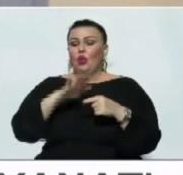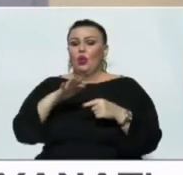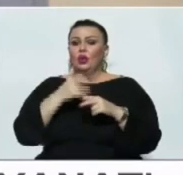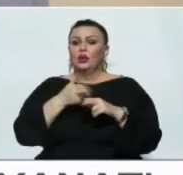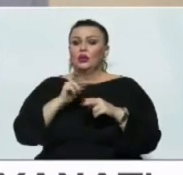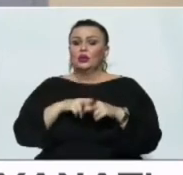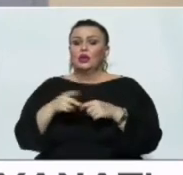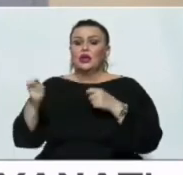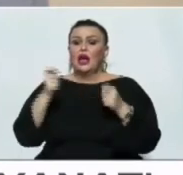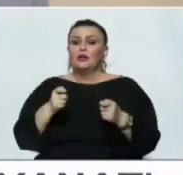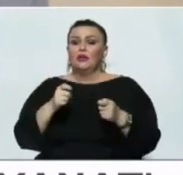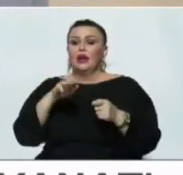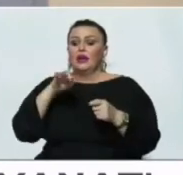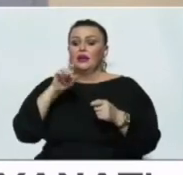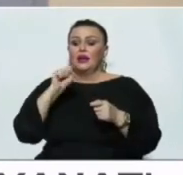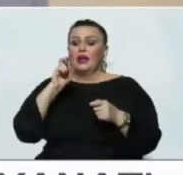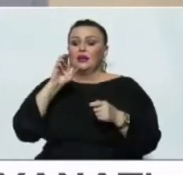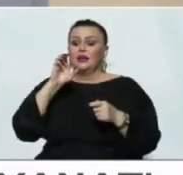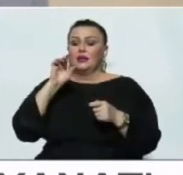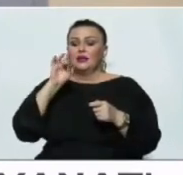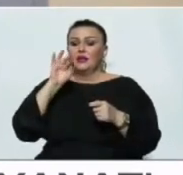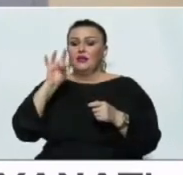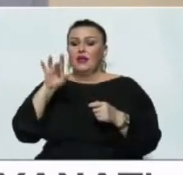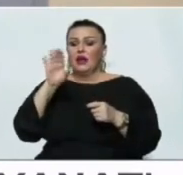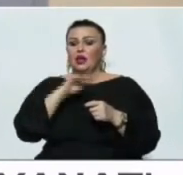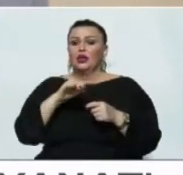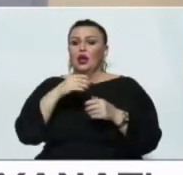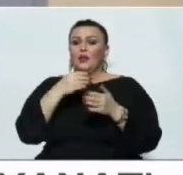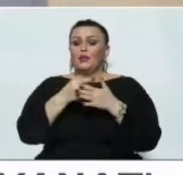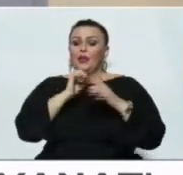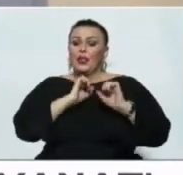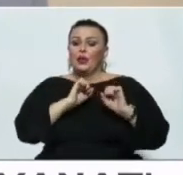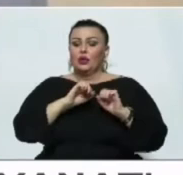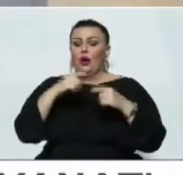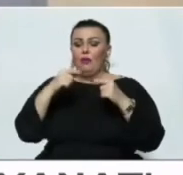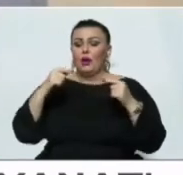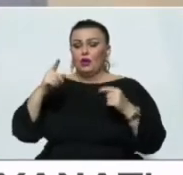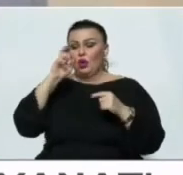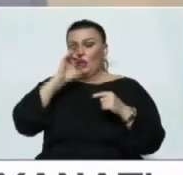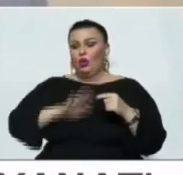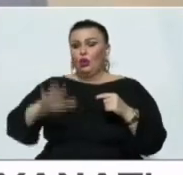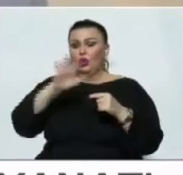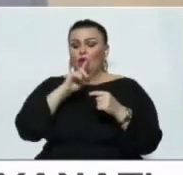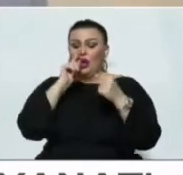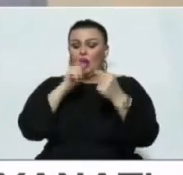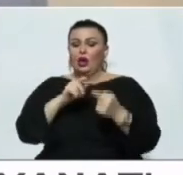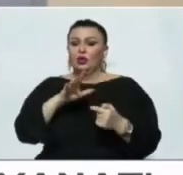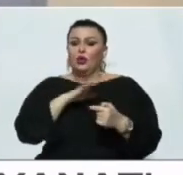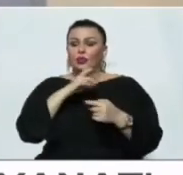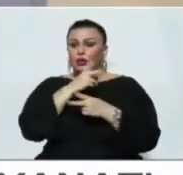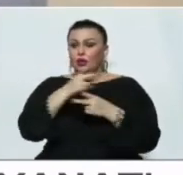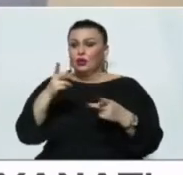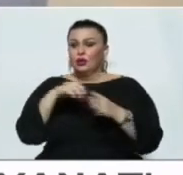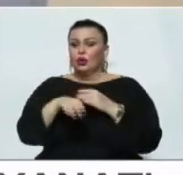çıxarılmasını, gətirilməsini, transferini və mülkiyyət hüququnu başqa bir ölkəyə verməsinə qarşı çıxır. Və biz görürük ki,